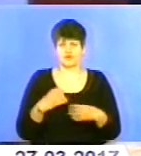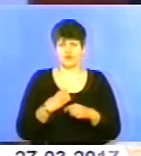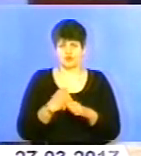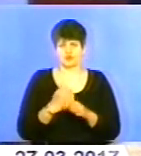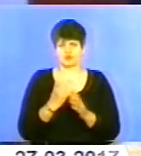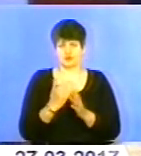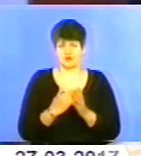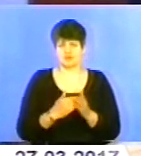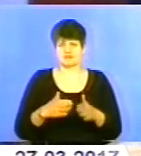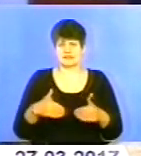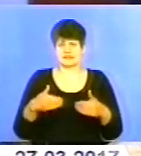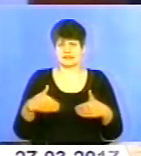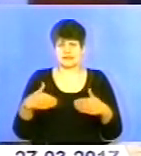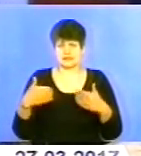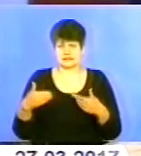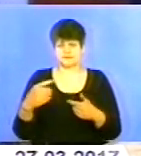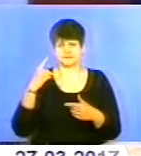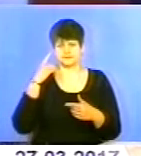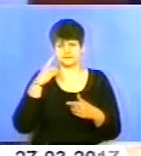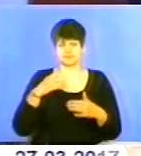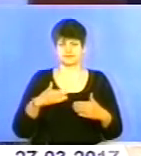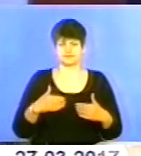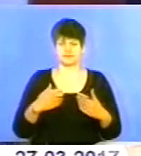порядку звертатись і доносити думку